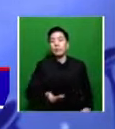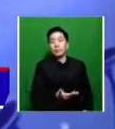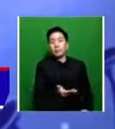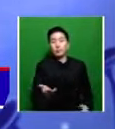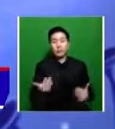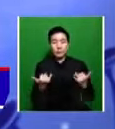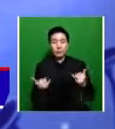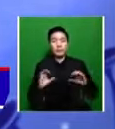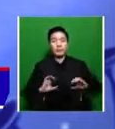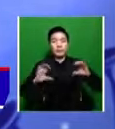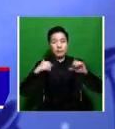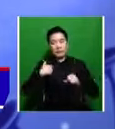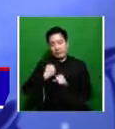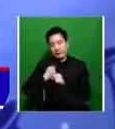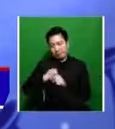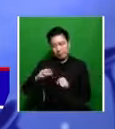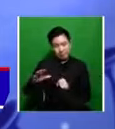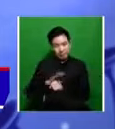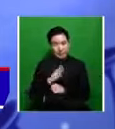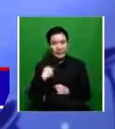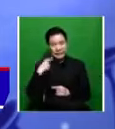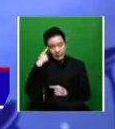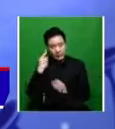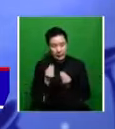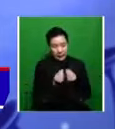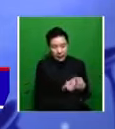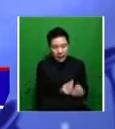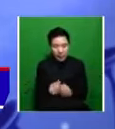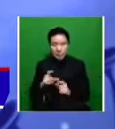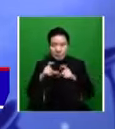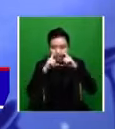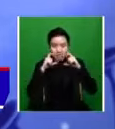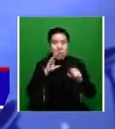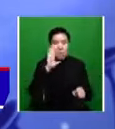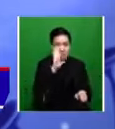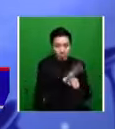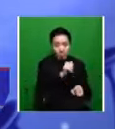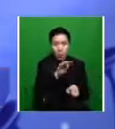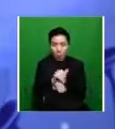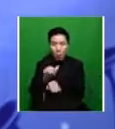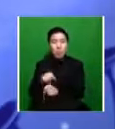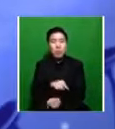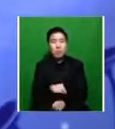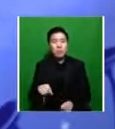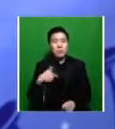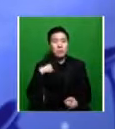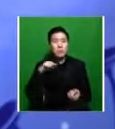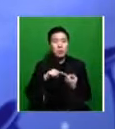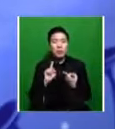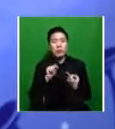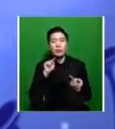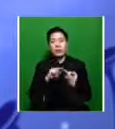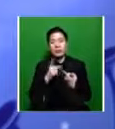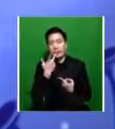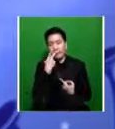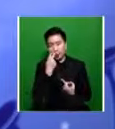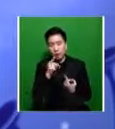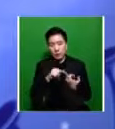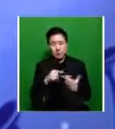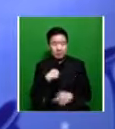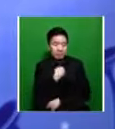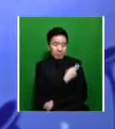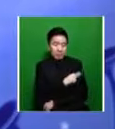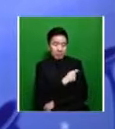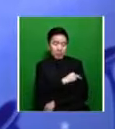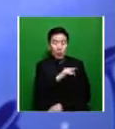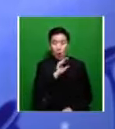ฐบาลเต็มที่กับการจัดสรรหน้ากากอนามัยให้เพียงพออันดับแรกก็คือในส่วนของที่จะใช้กับทางการแพ